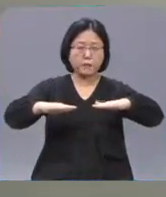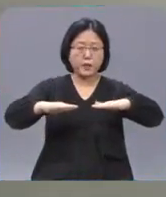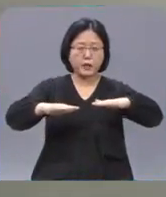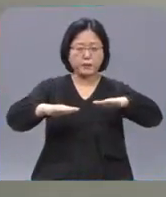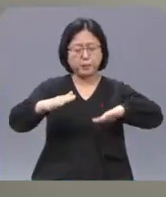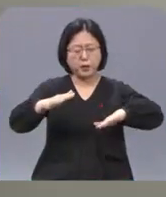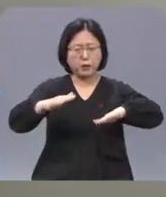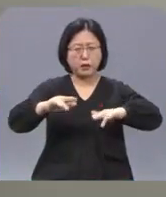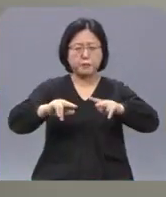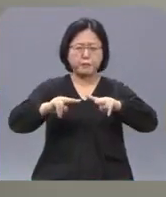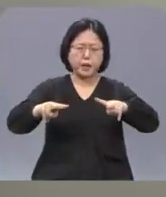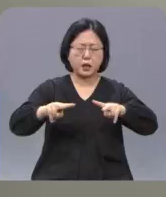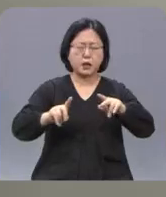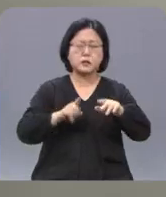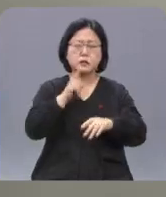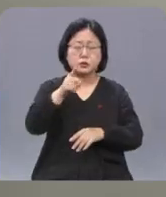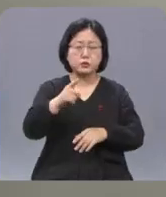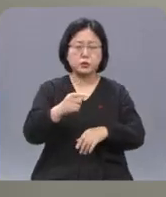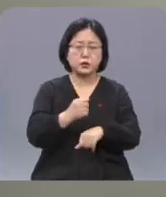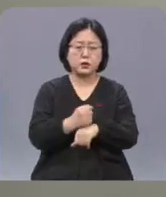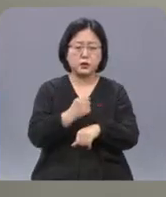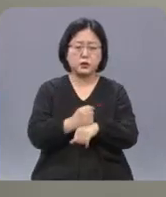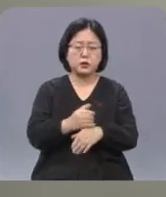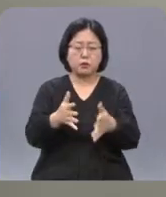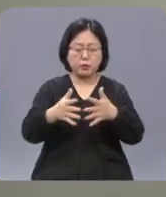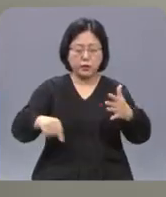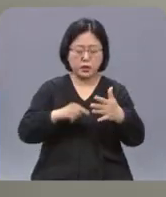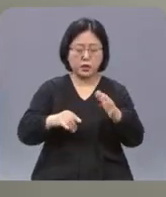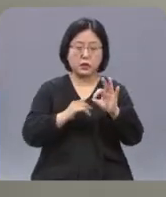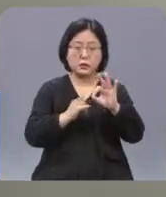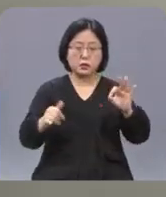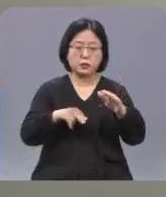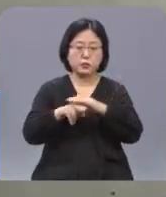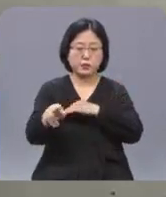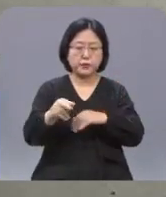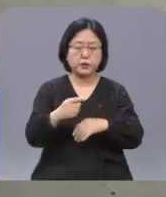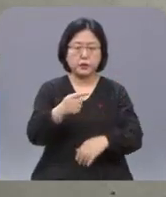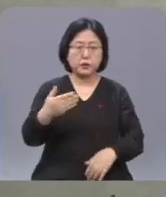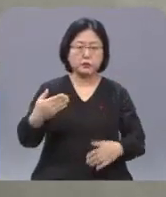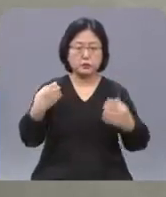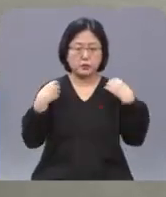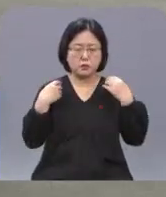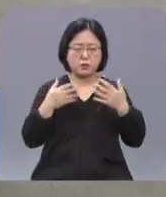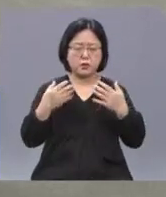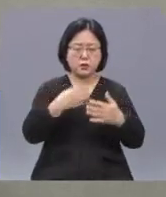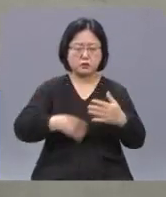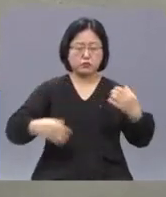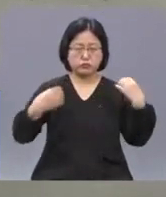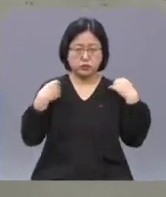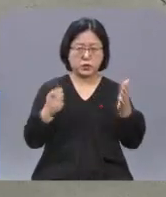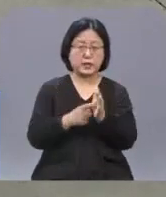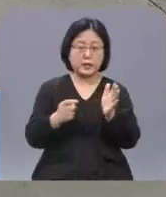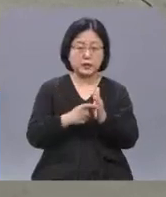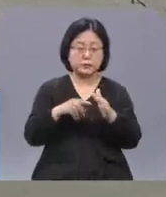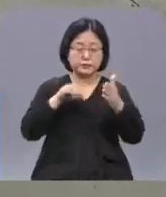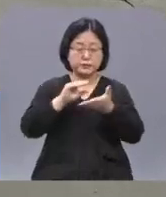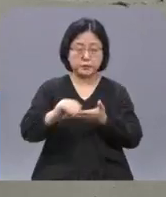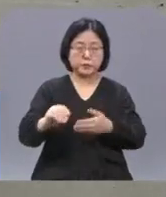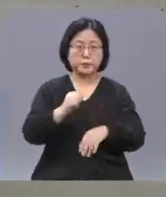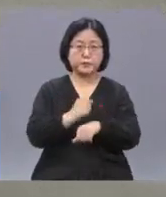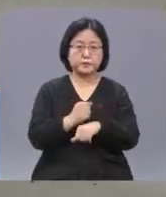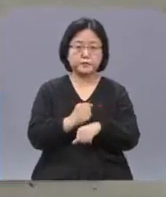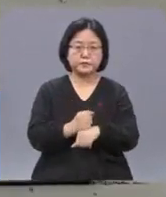타일이 뒤틀려 들떴다는 신고가 접수돼 건물 안에 있던 10명이 대피하고 소방당국과 구청이 긴급 출동했습니다